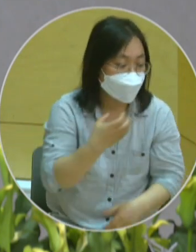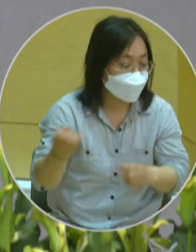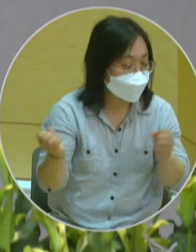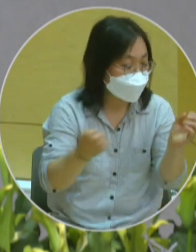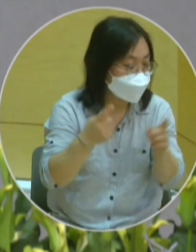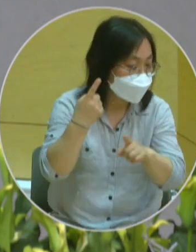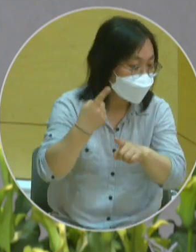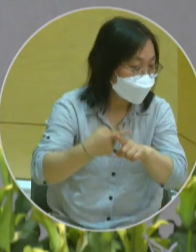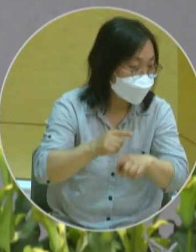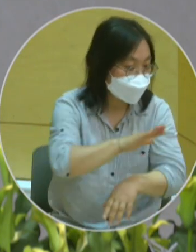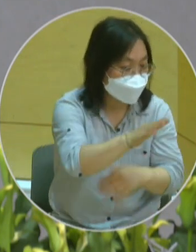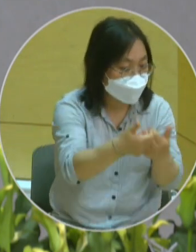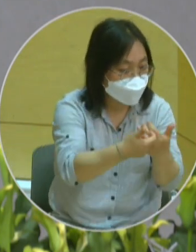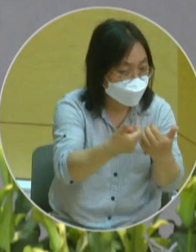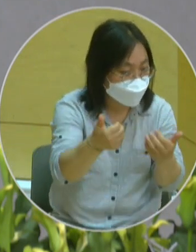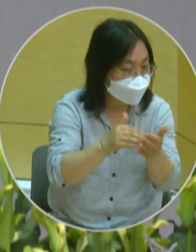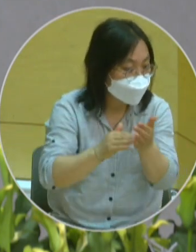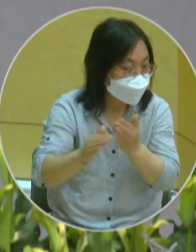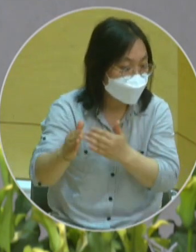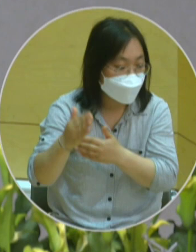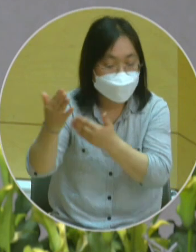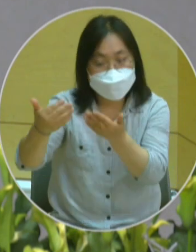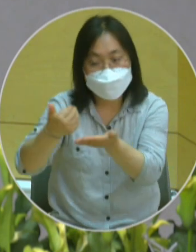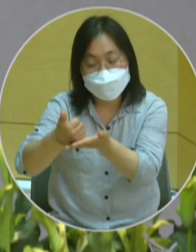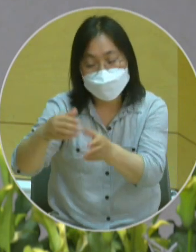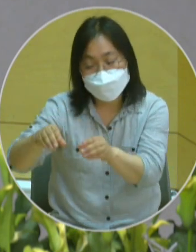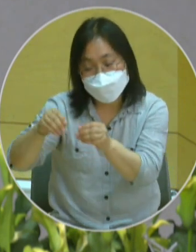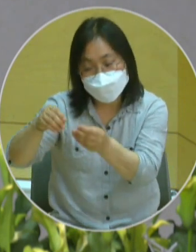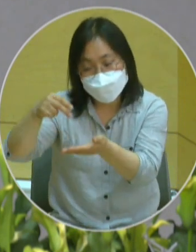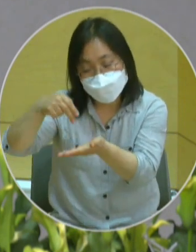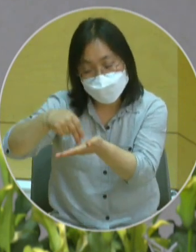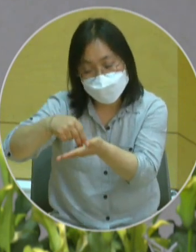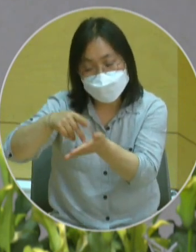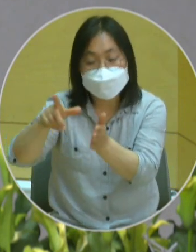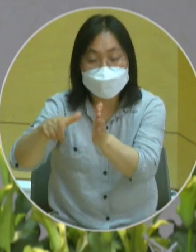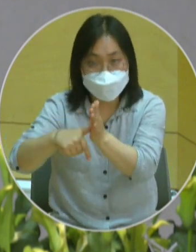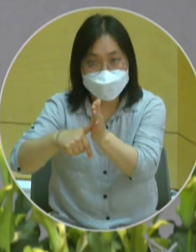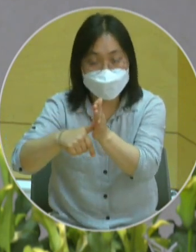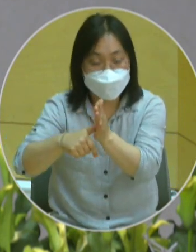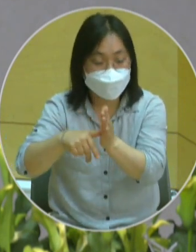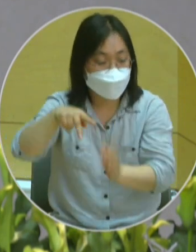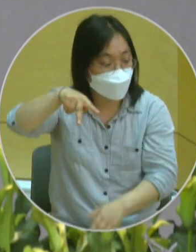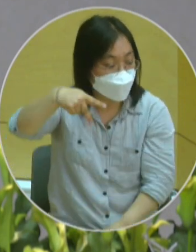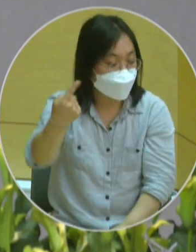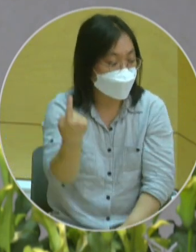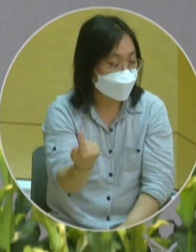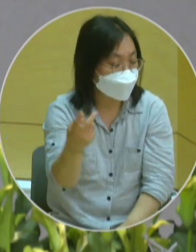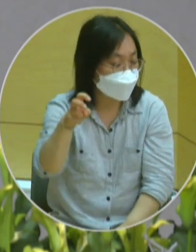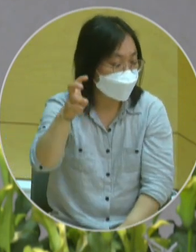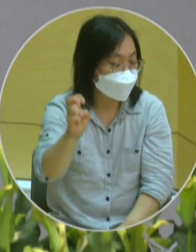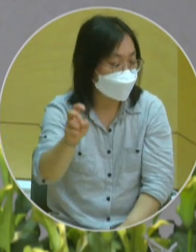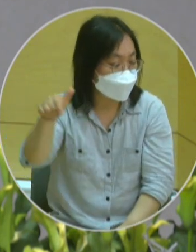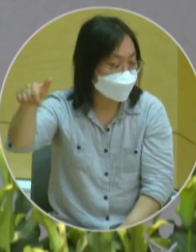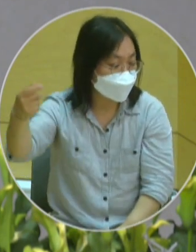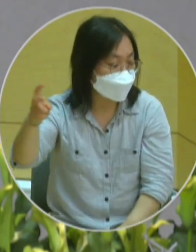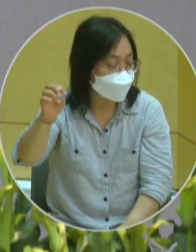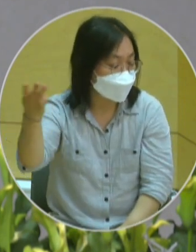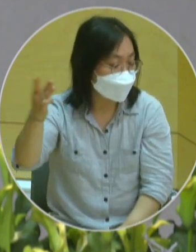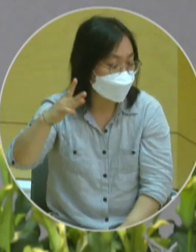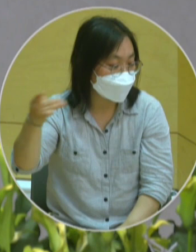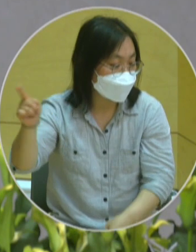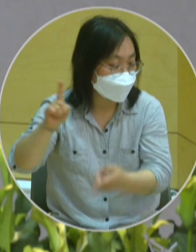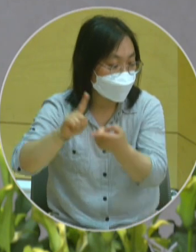대하다가 이제 그들은 떠나고 하나님이 잠깐 멈춰서 있는데 소돔과 고모라에 대한 이야기를 하나님이